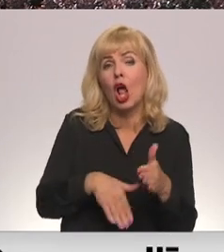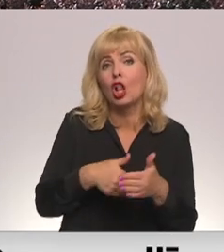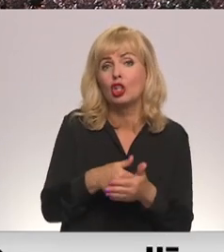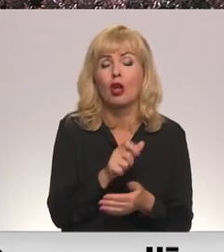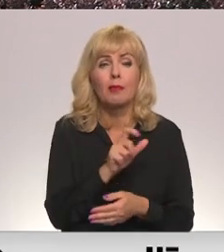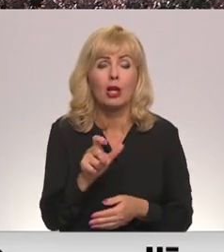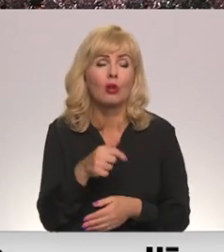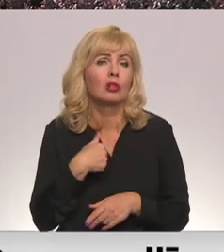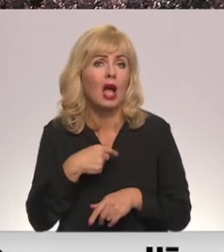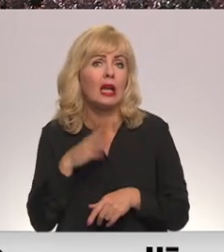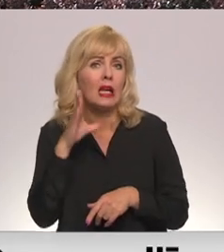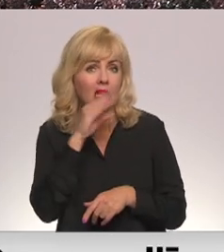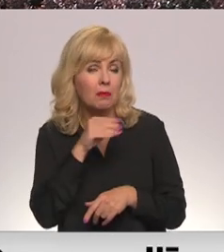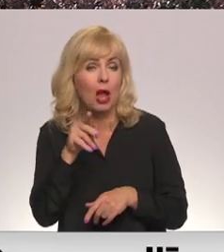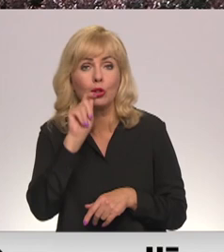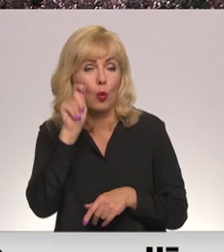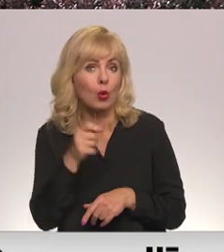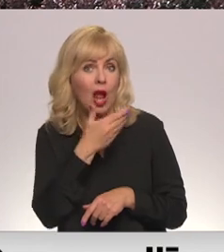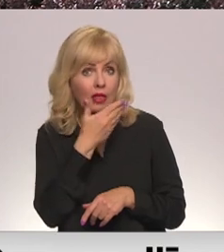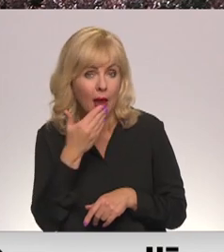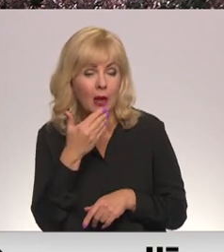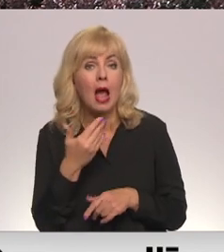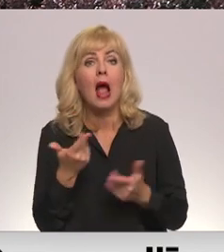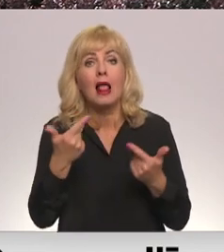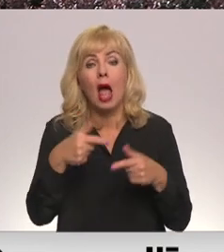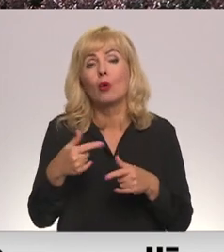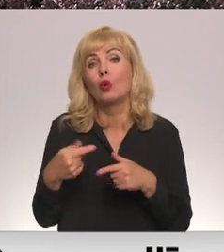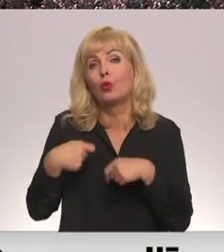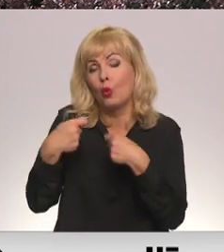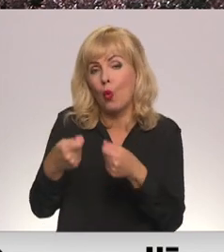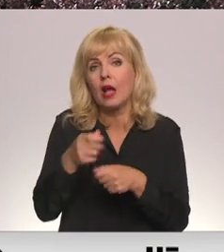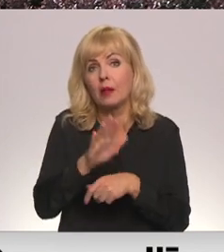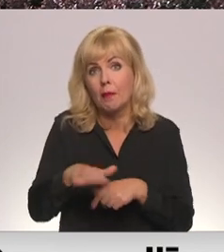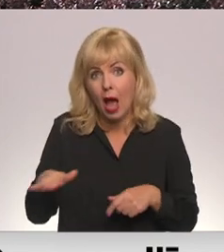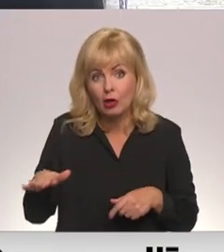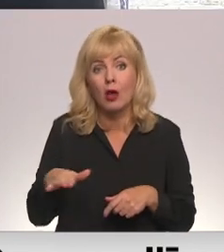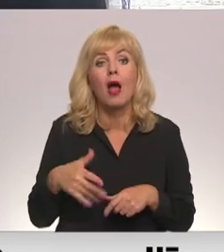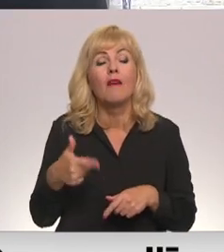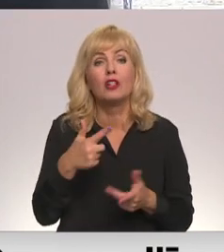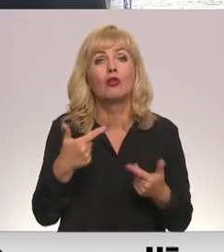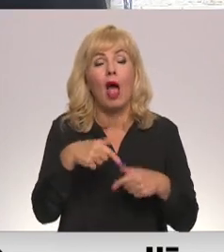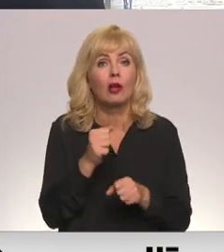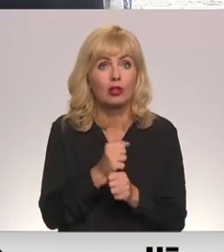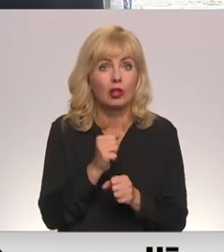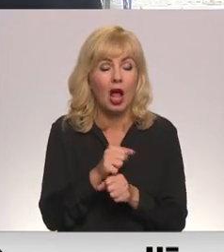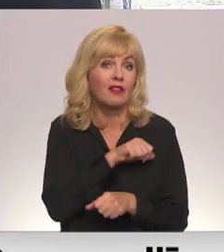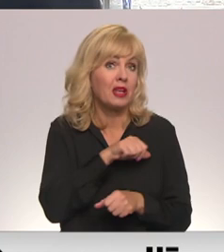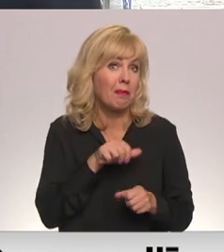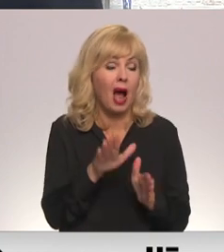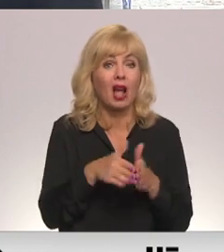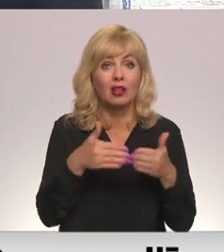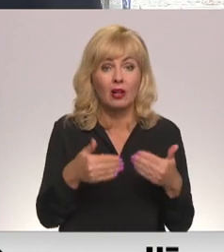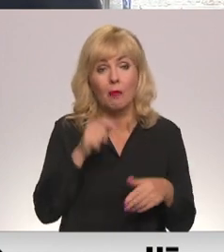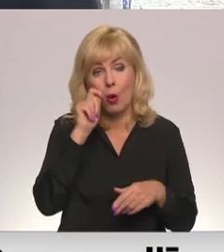brīdim tādas iespējas Ukrainā nebija, kad varētu laiku veltīt bērniem. Visu laiku bija jāstrādā. Natālija ir grāmatvede Ukrainas